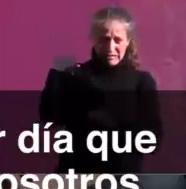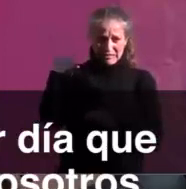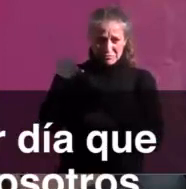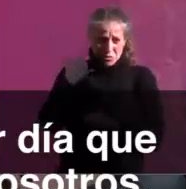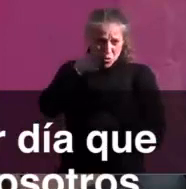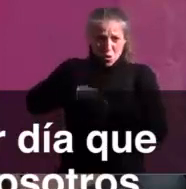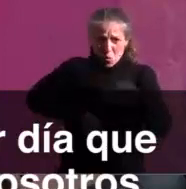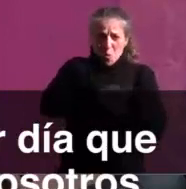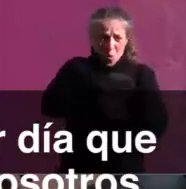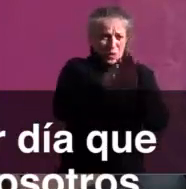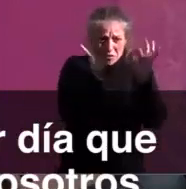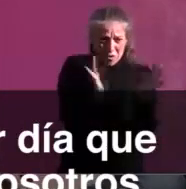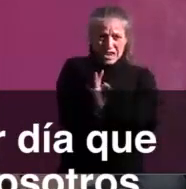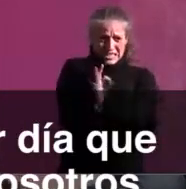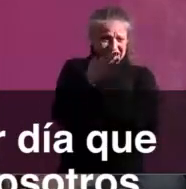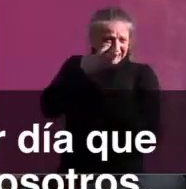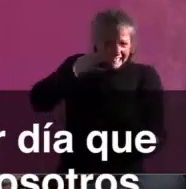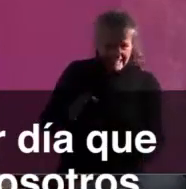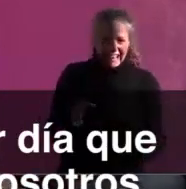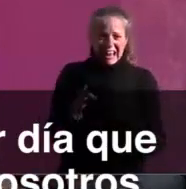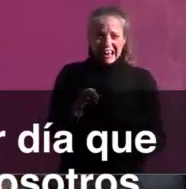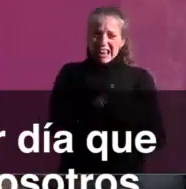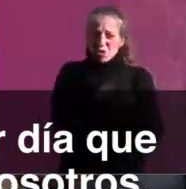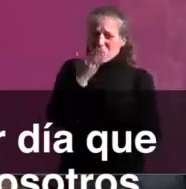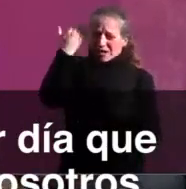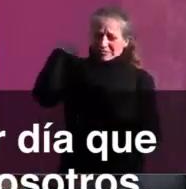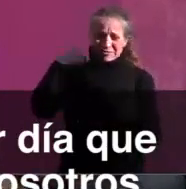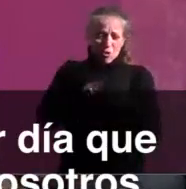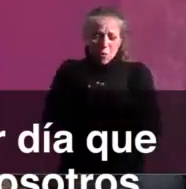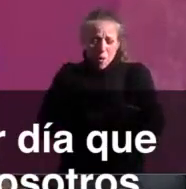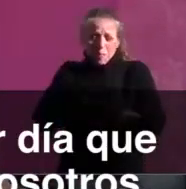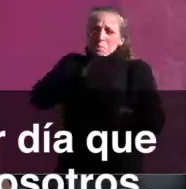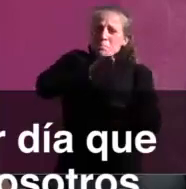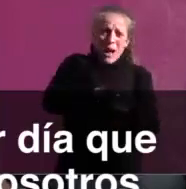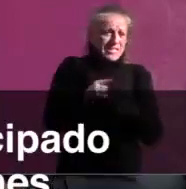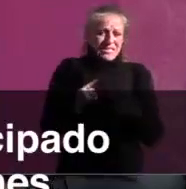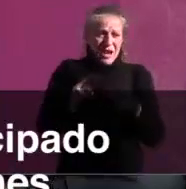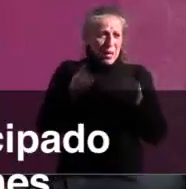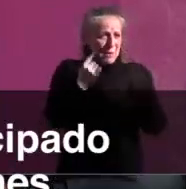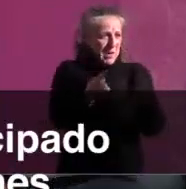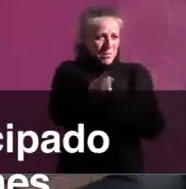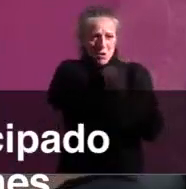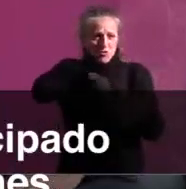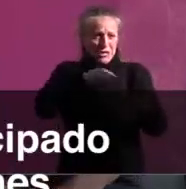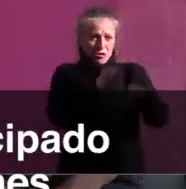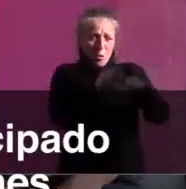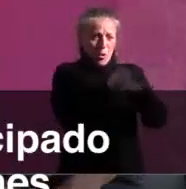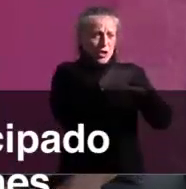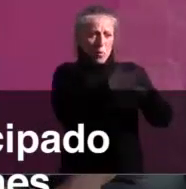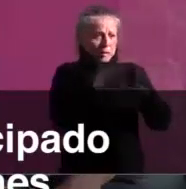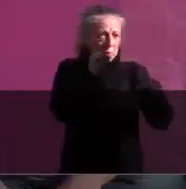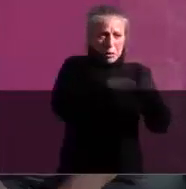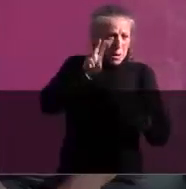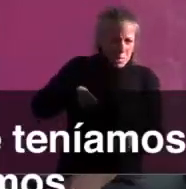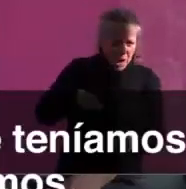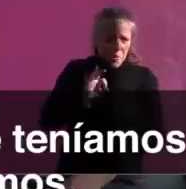veritat com el primer dia que vam decidir fer el pas, molts de nosaltres per primera vegada que mai havíem participat en un partit polític ni en les